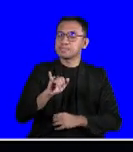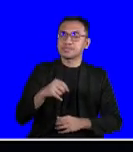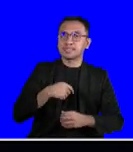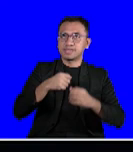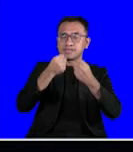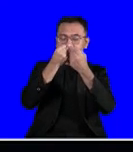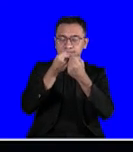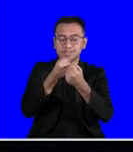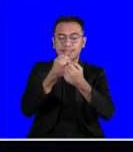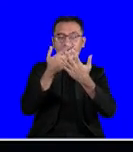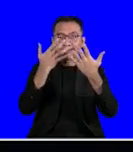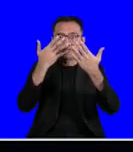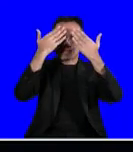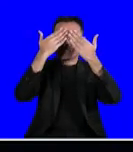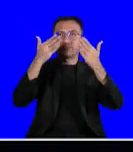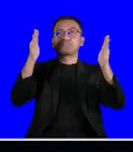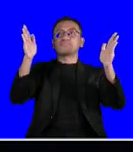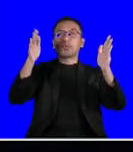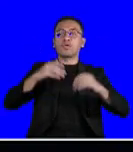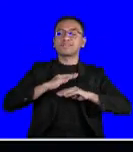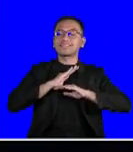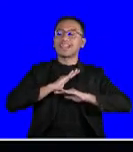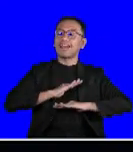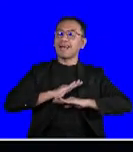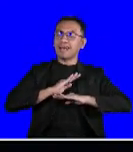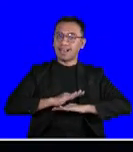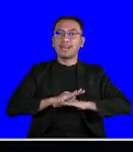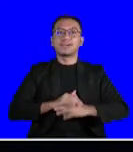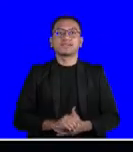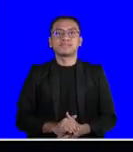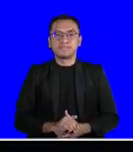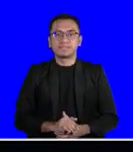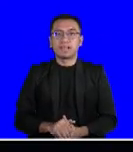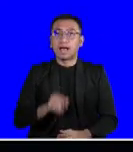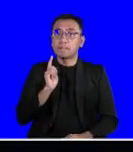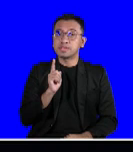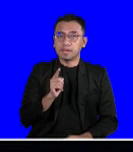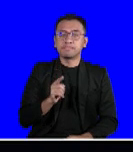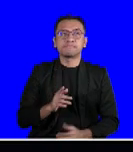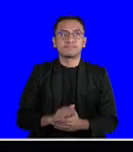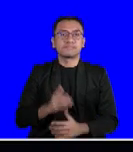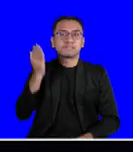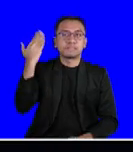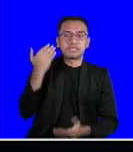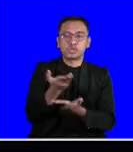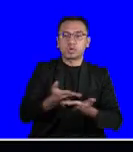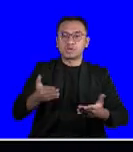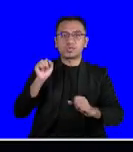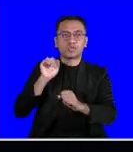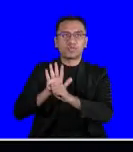suatu kondisi yang sebenarnya melegakan. Nah, kalau kita perhatikan semasa pandemi COVID-19 ini,